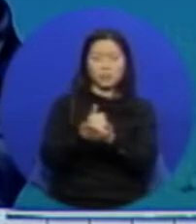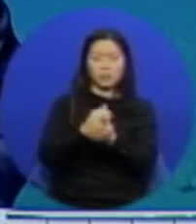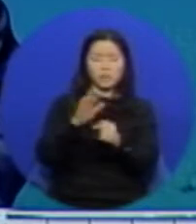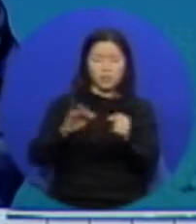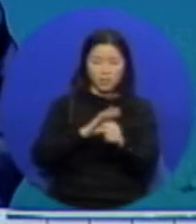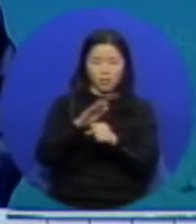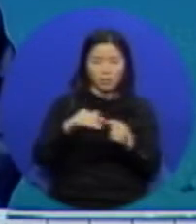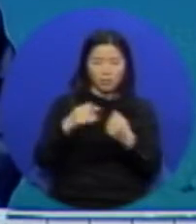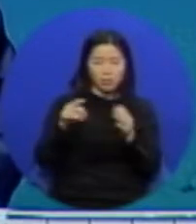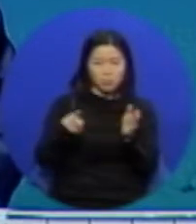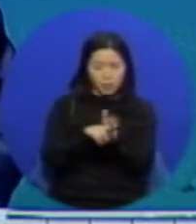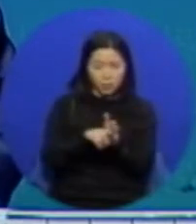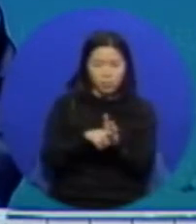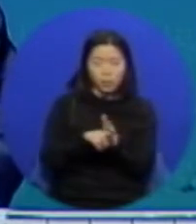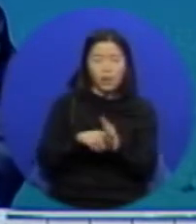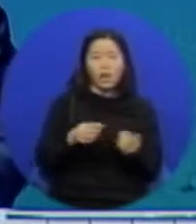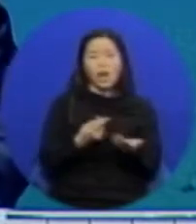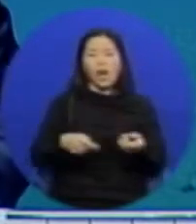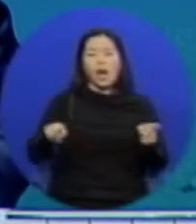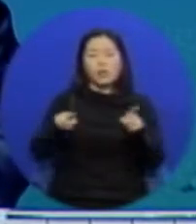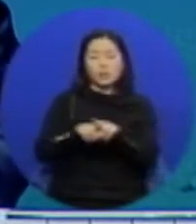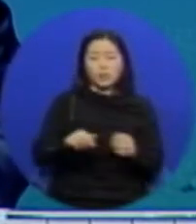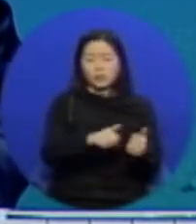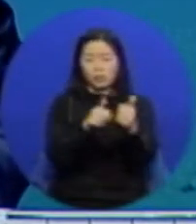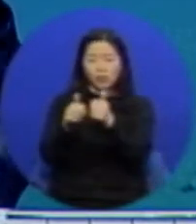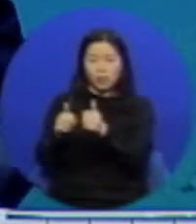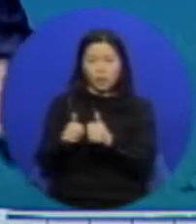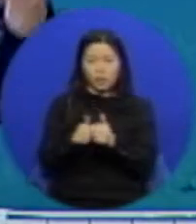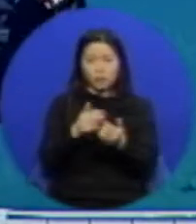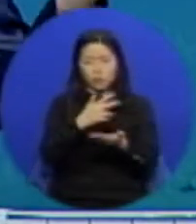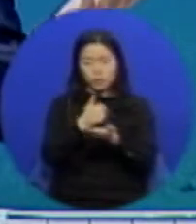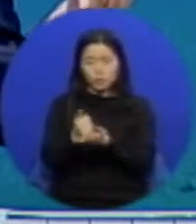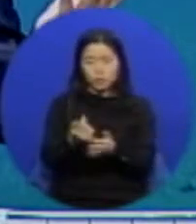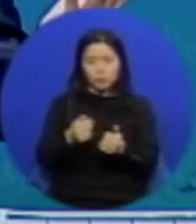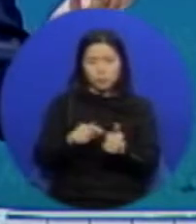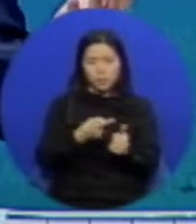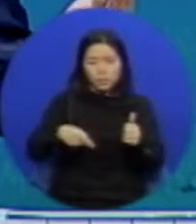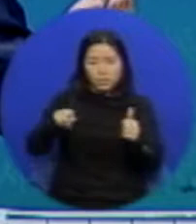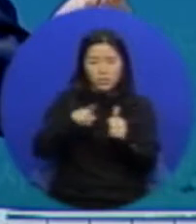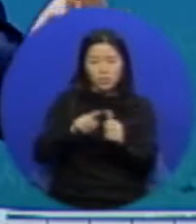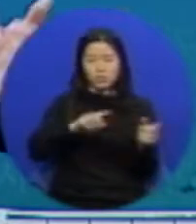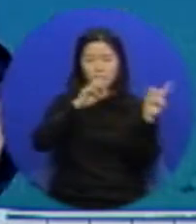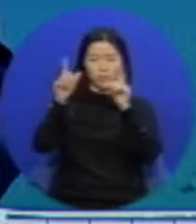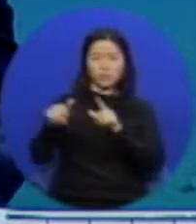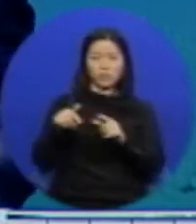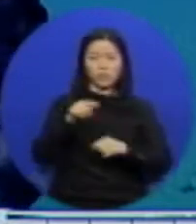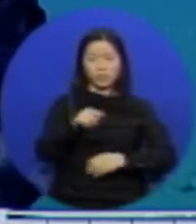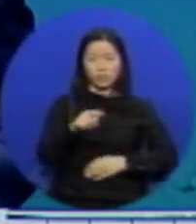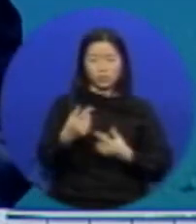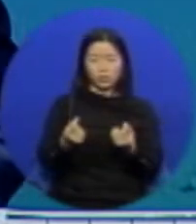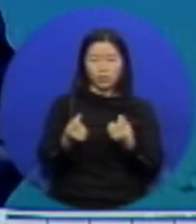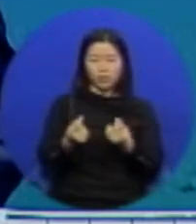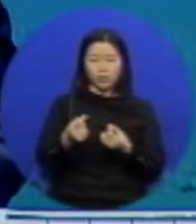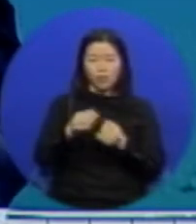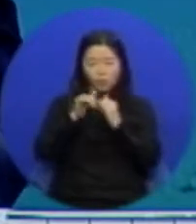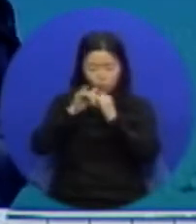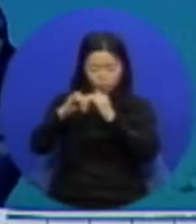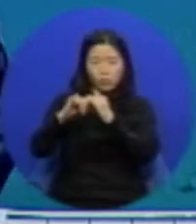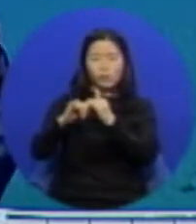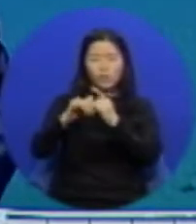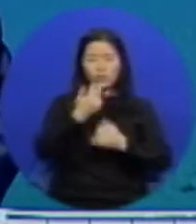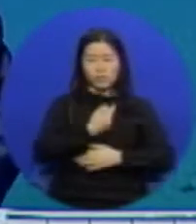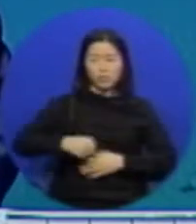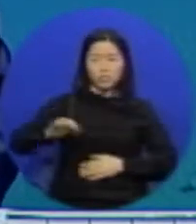주님 동행 하시면 주님 의지에서 살았더니 그렇게 위대한 삶을 살아 잖아요 5천만 사람이